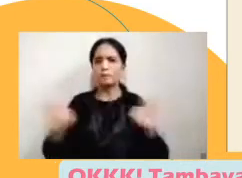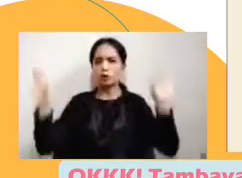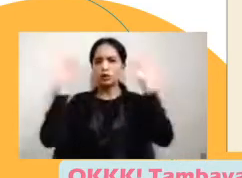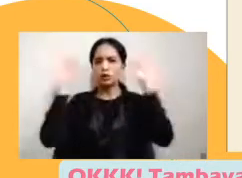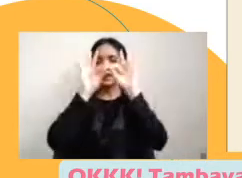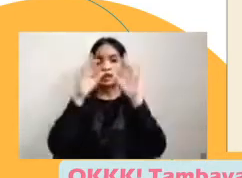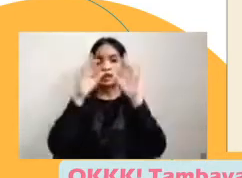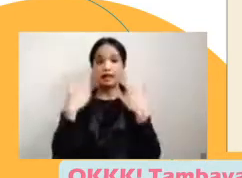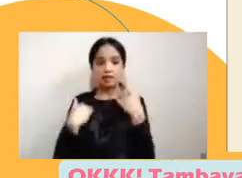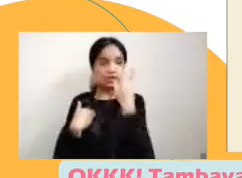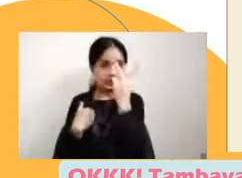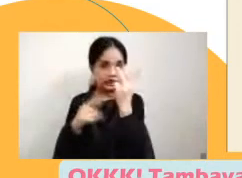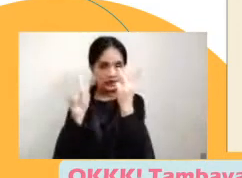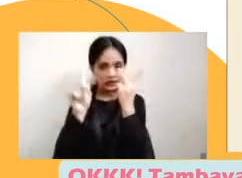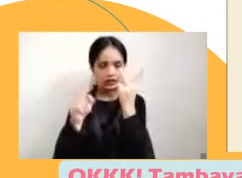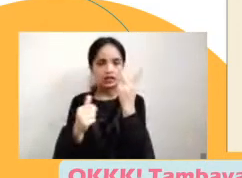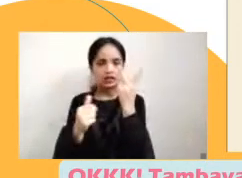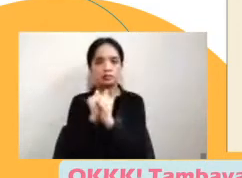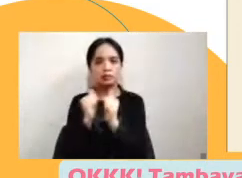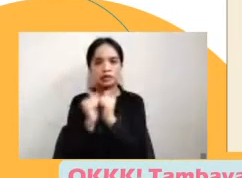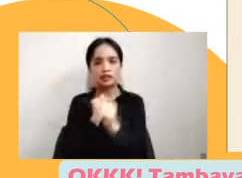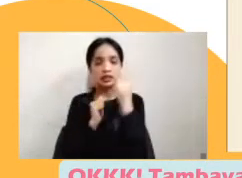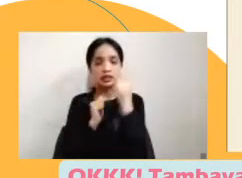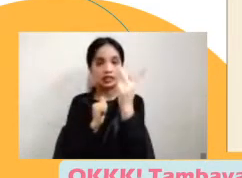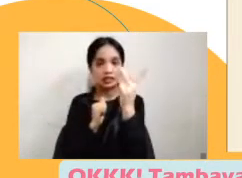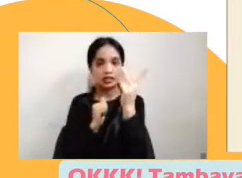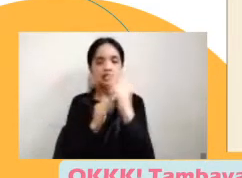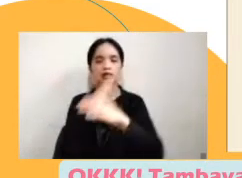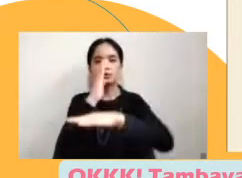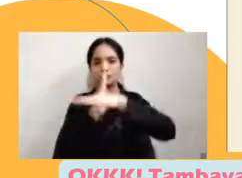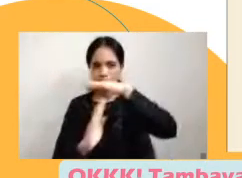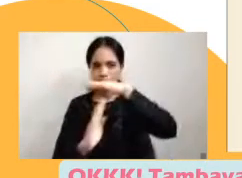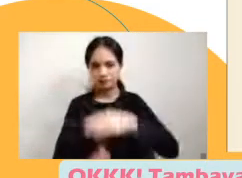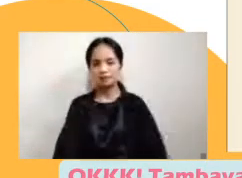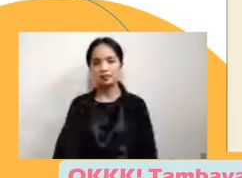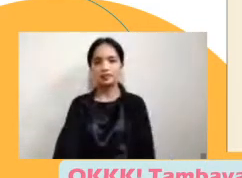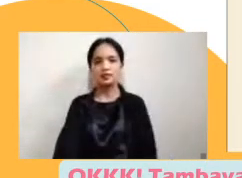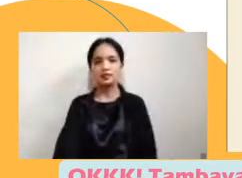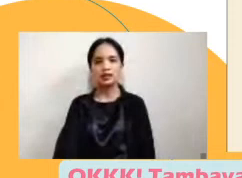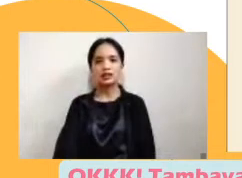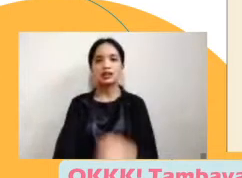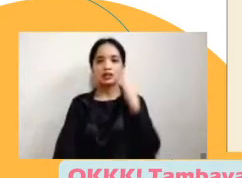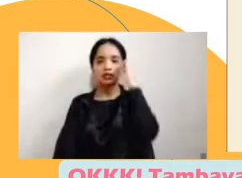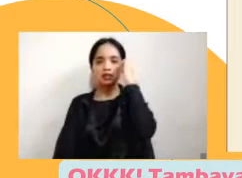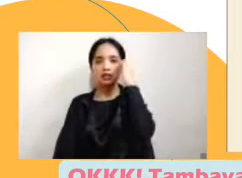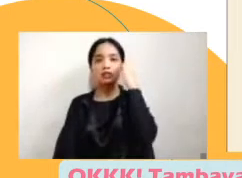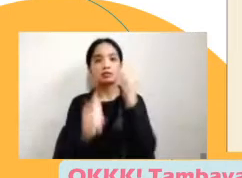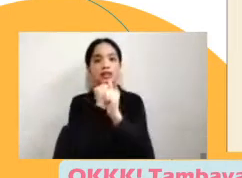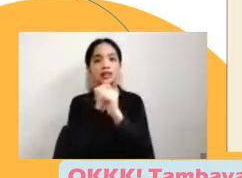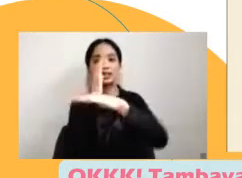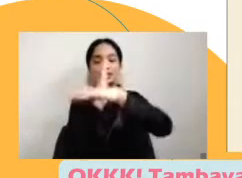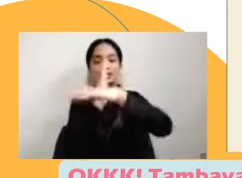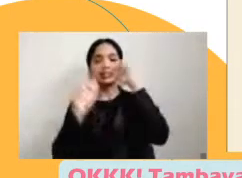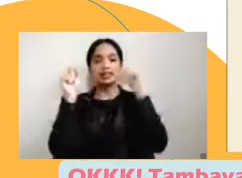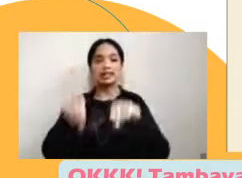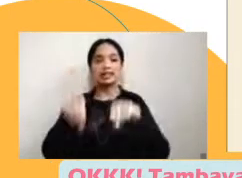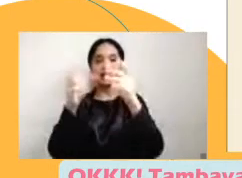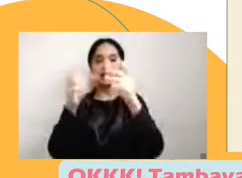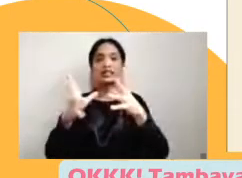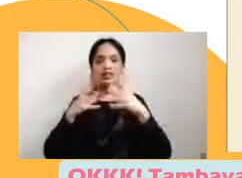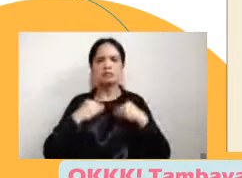K, kababaan ng loob. Okay? Kababaan ng loob upang tanggapin na